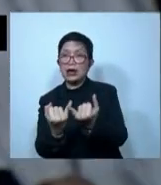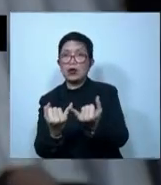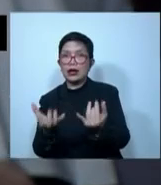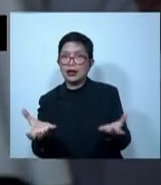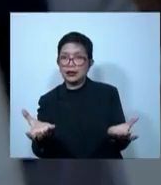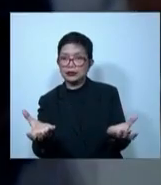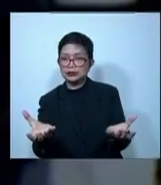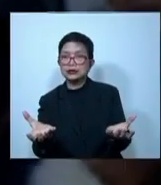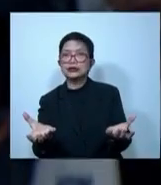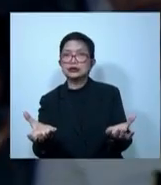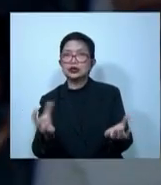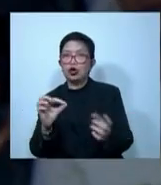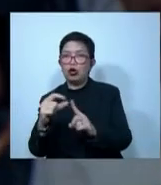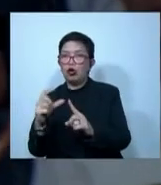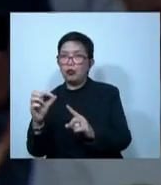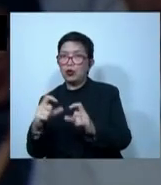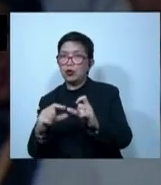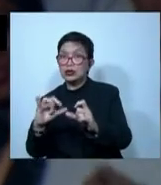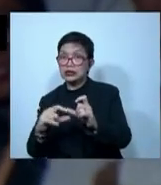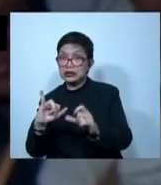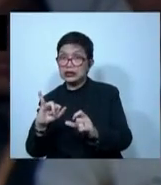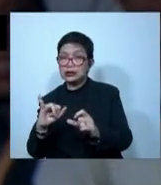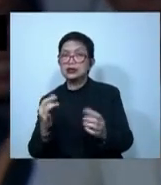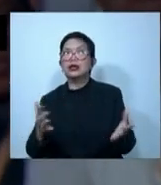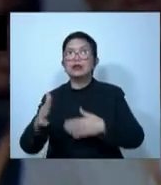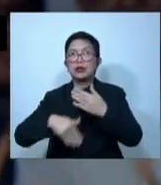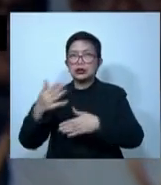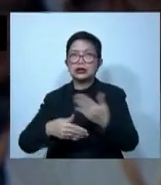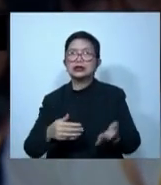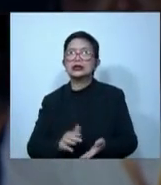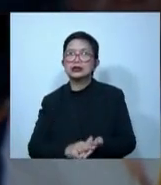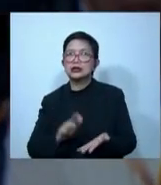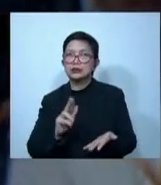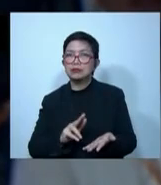lewat jawaban-jawaban yang diberikan atau komitmen